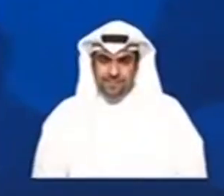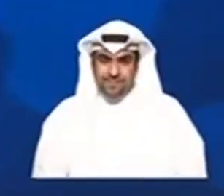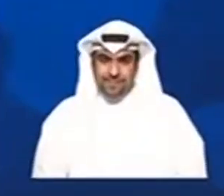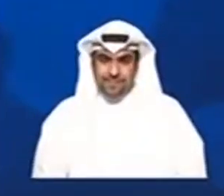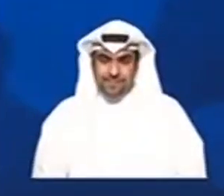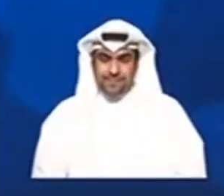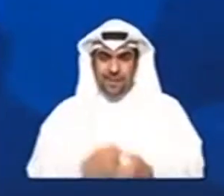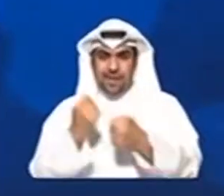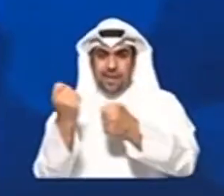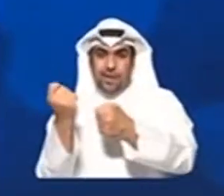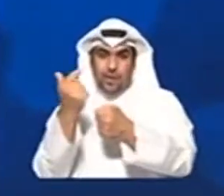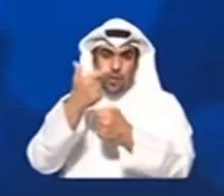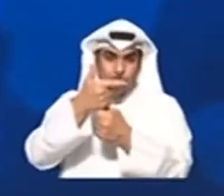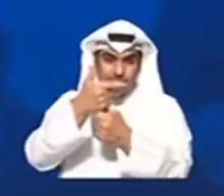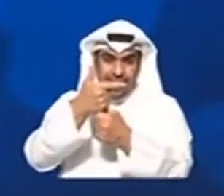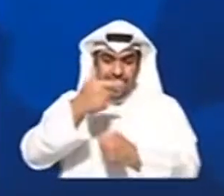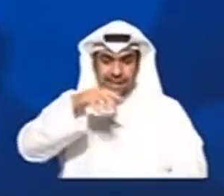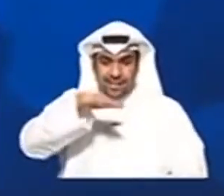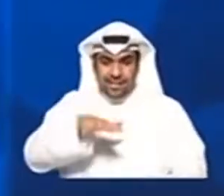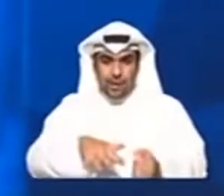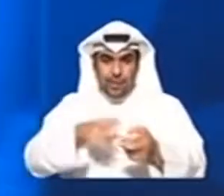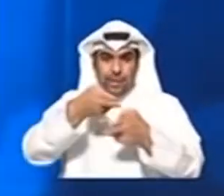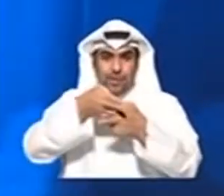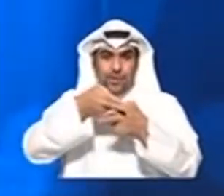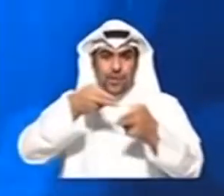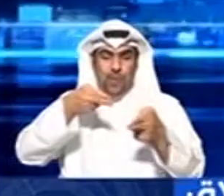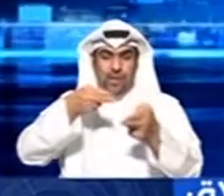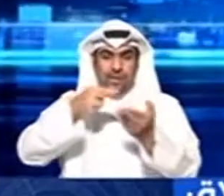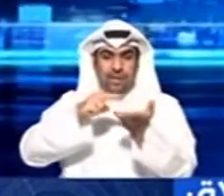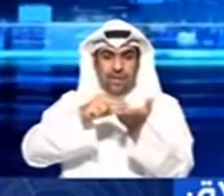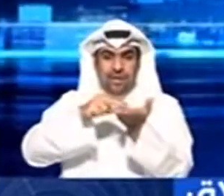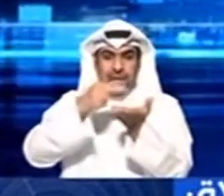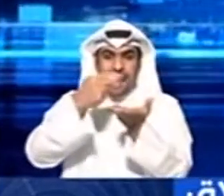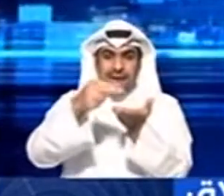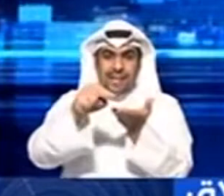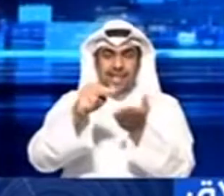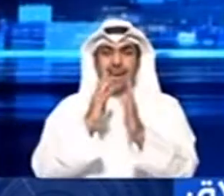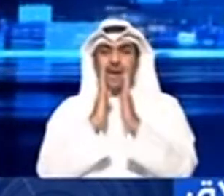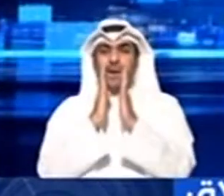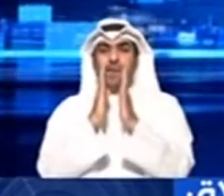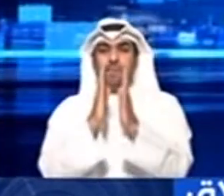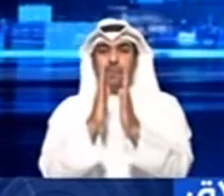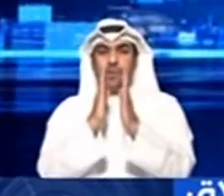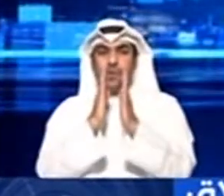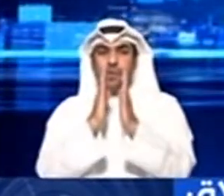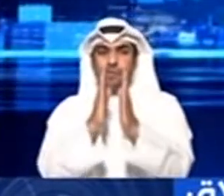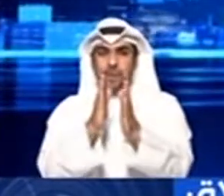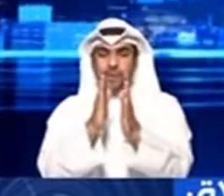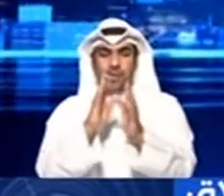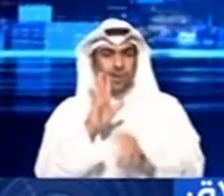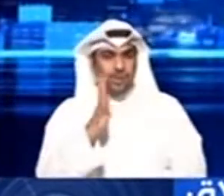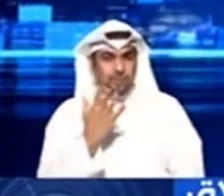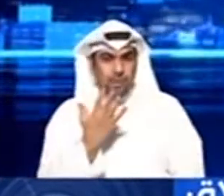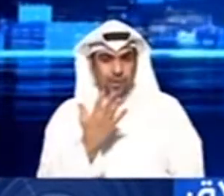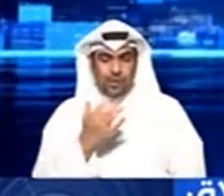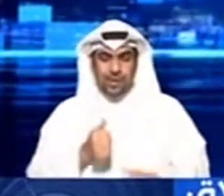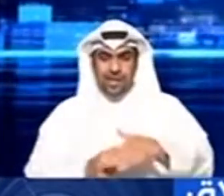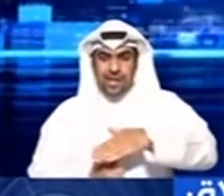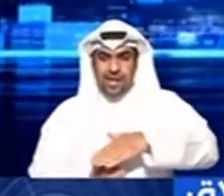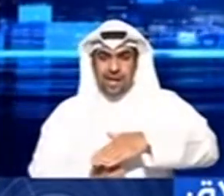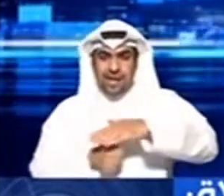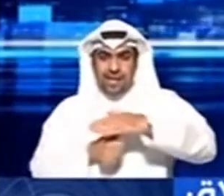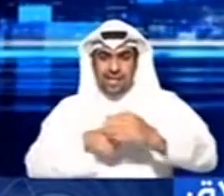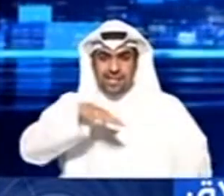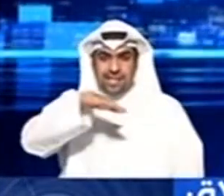بعث سمو ولي العهد الشيخ نواف الأحمد الجابر الصباح حفظه الله ببرقيات تهان إلى أخيه صاحب السمو الشيخ خليفة